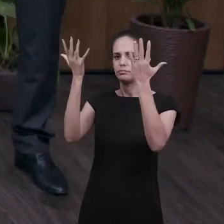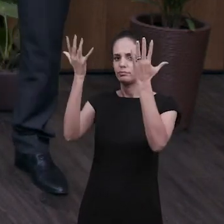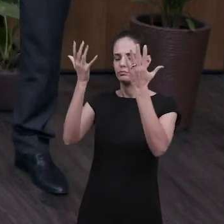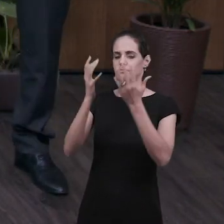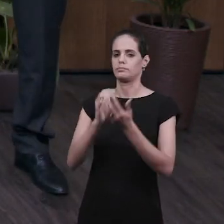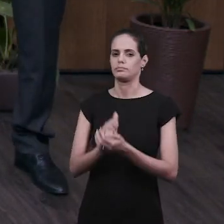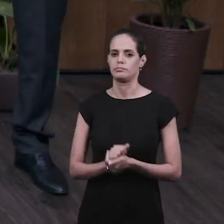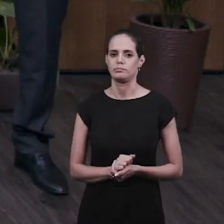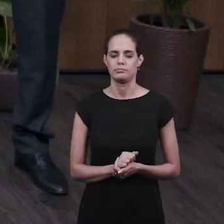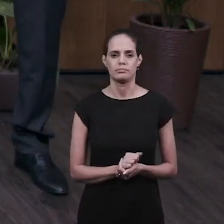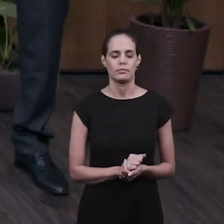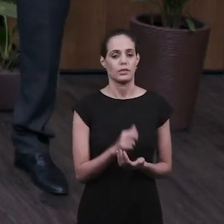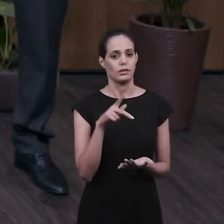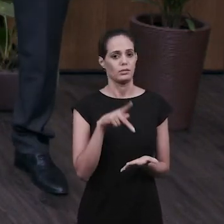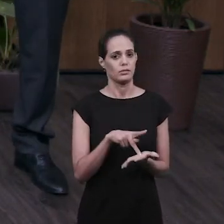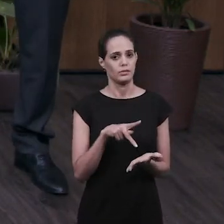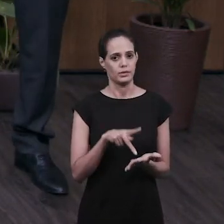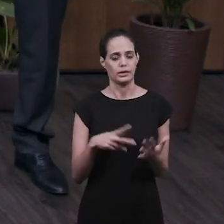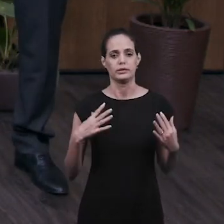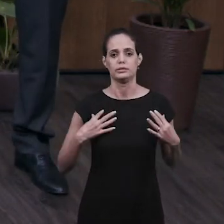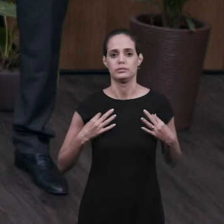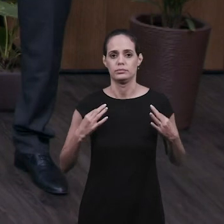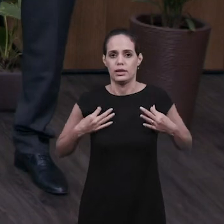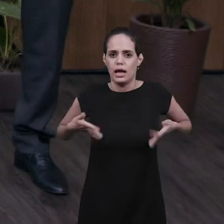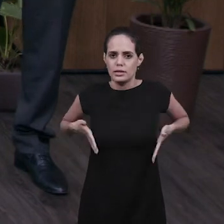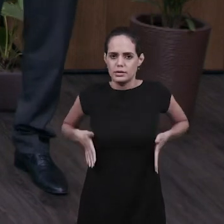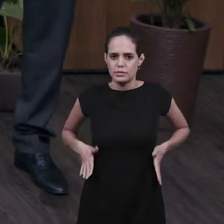Et en vérité, les fêtes,